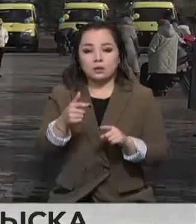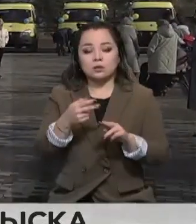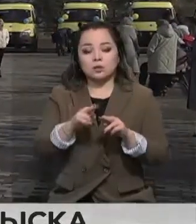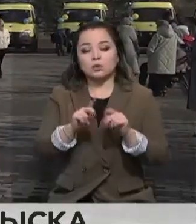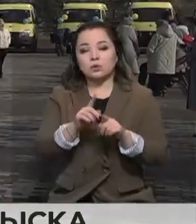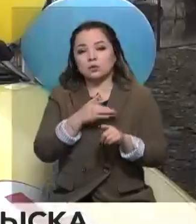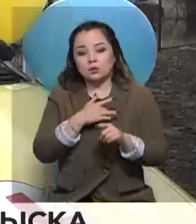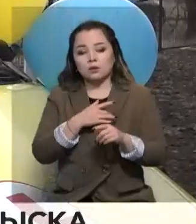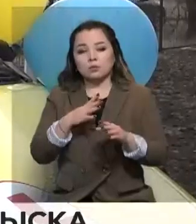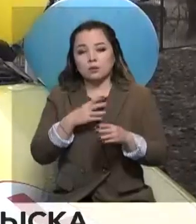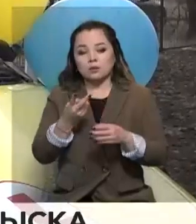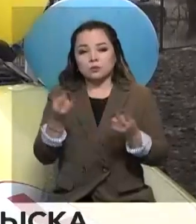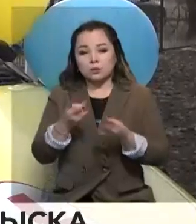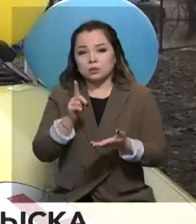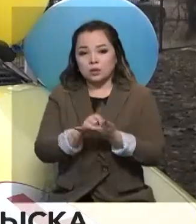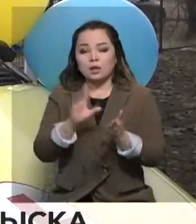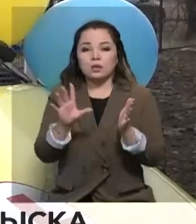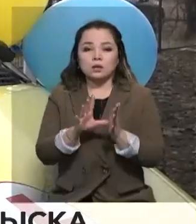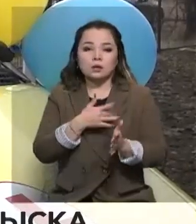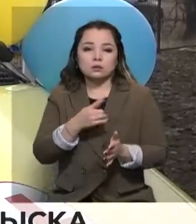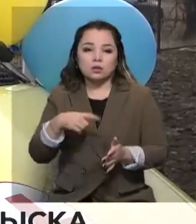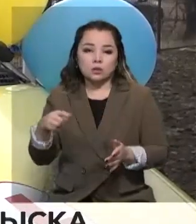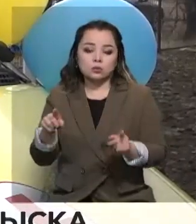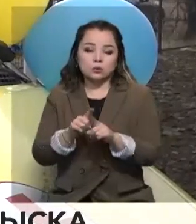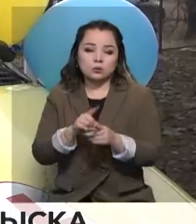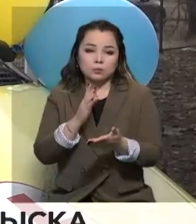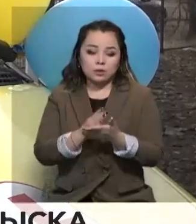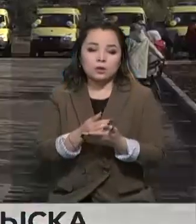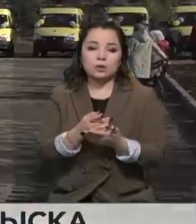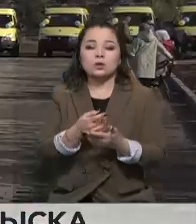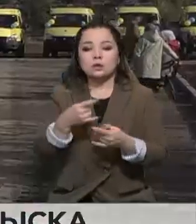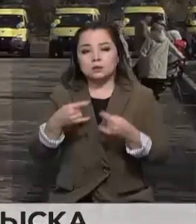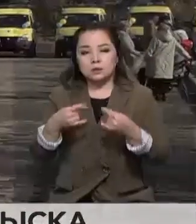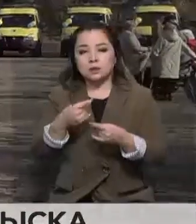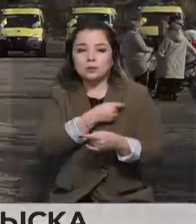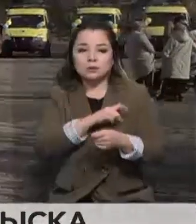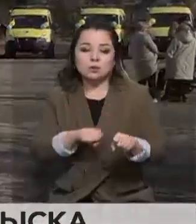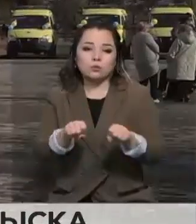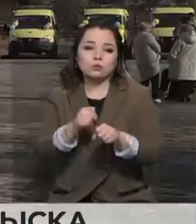аппарат. Сонымен қатар электрокардиограф деген аппарат бар. Телемедицинамен қосылған